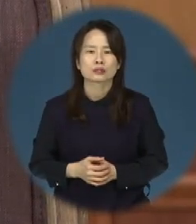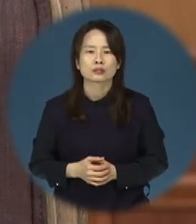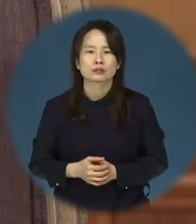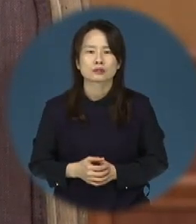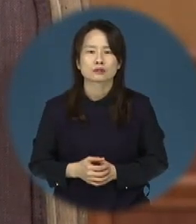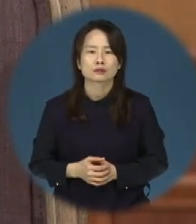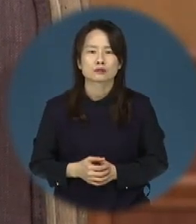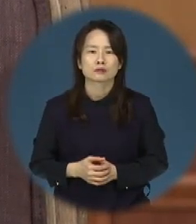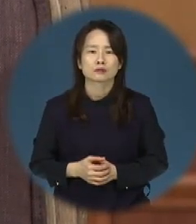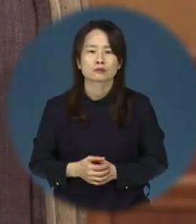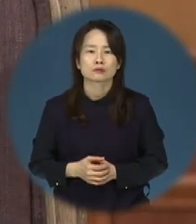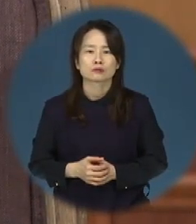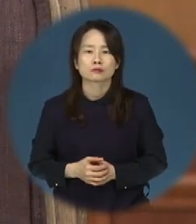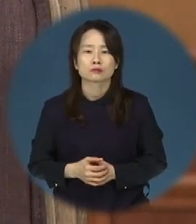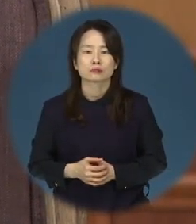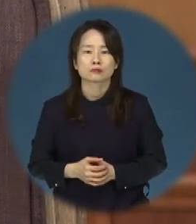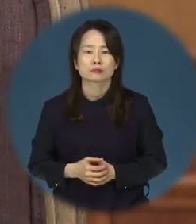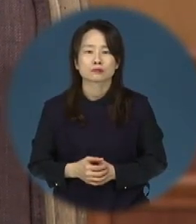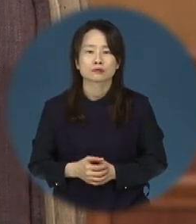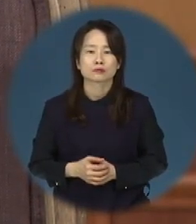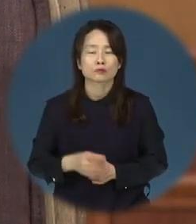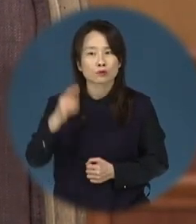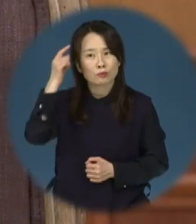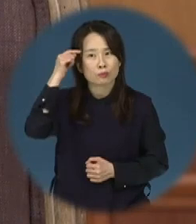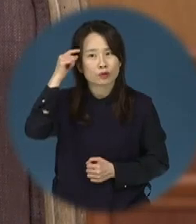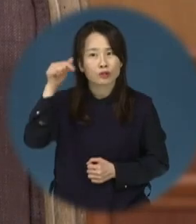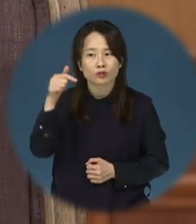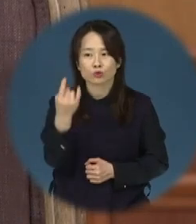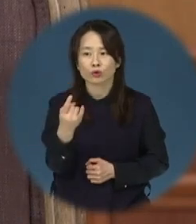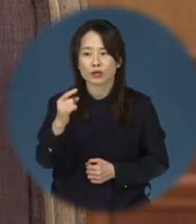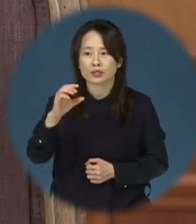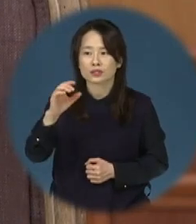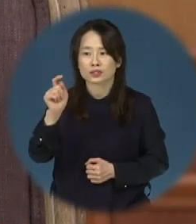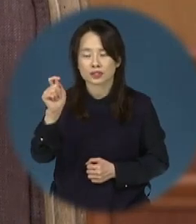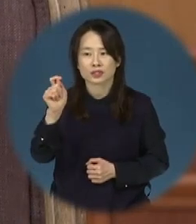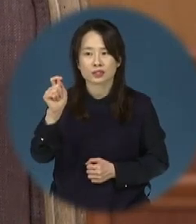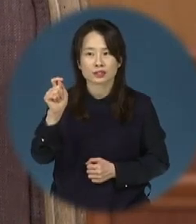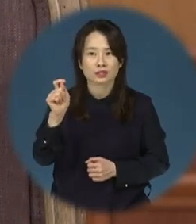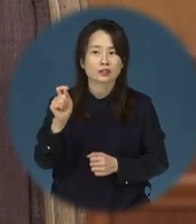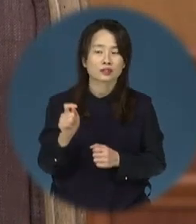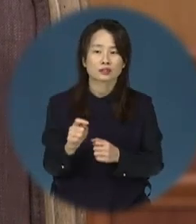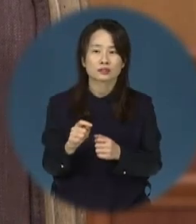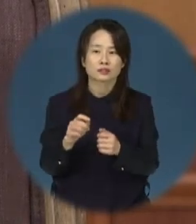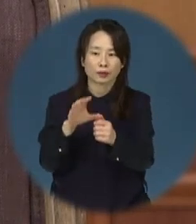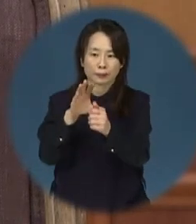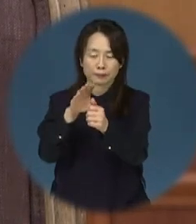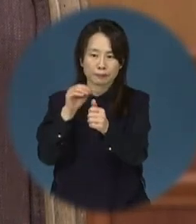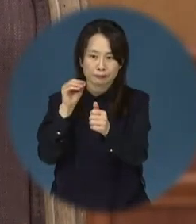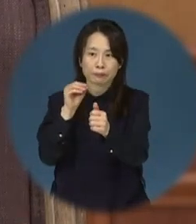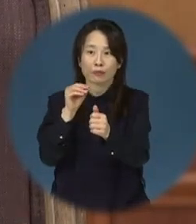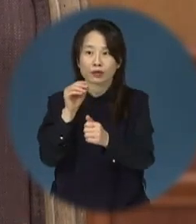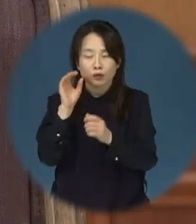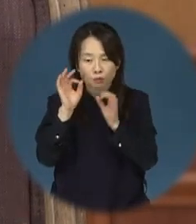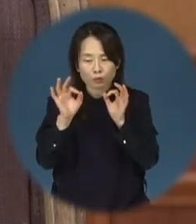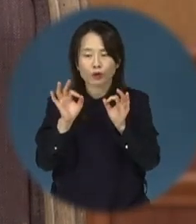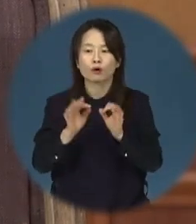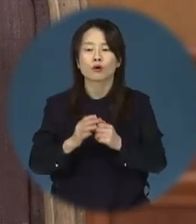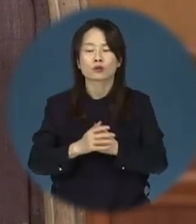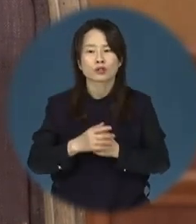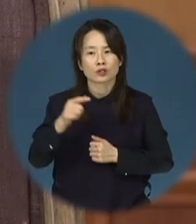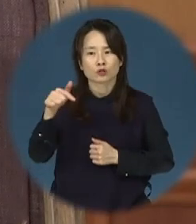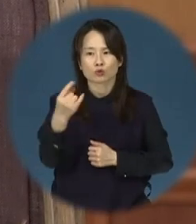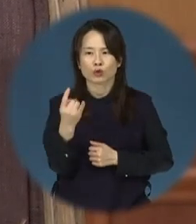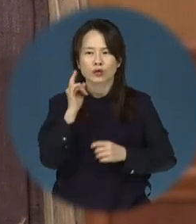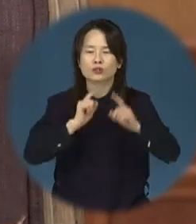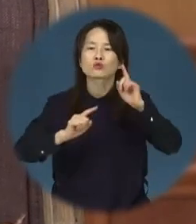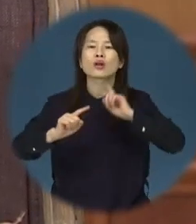본인은 멀쩡하게 걸어다니는데 제가 이렇게 머리 CT를 찍어보면 중풍도 많이 맞았고. 그러니까 뇌혈관, 뇌가 예, 많이 손상이